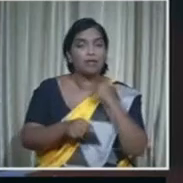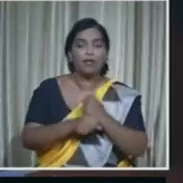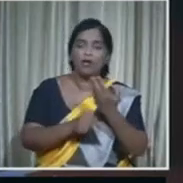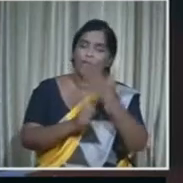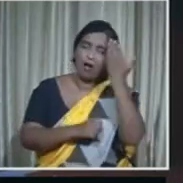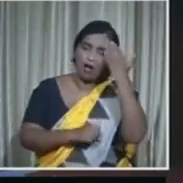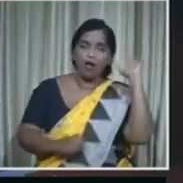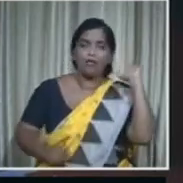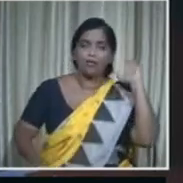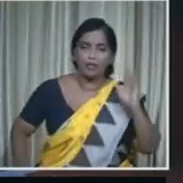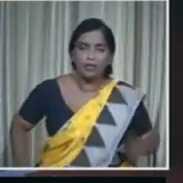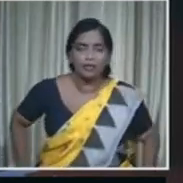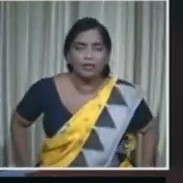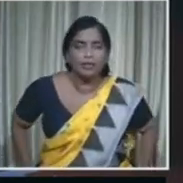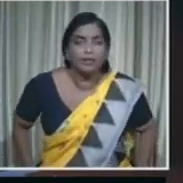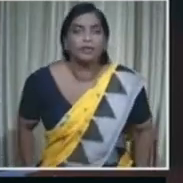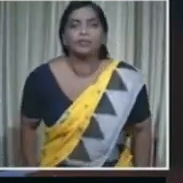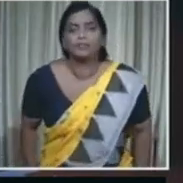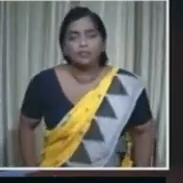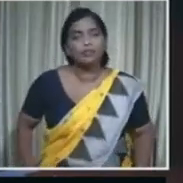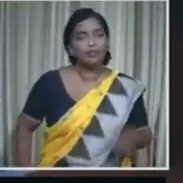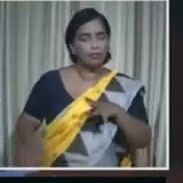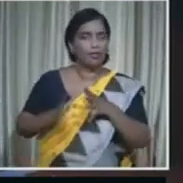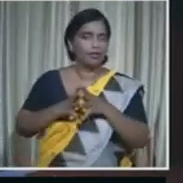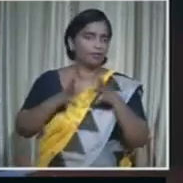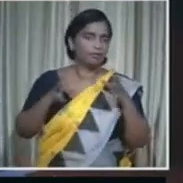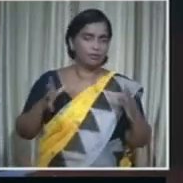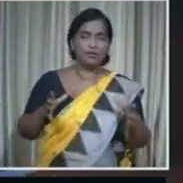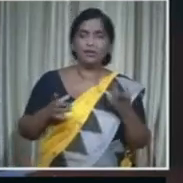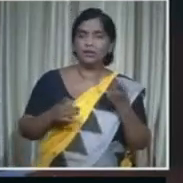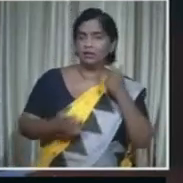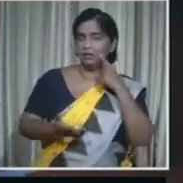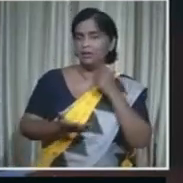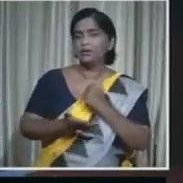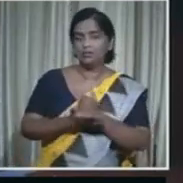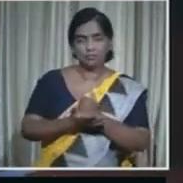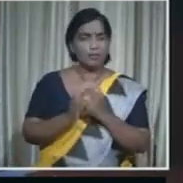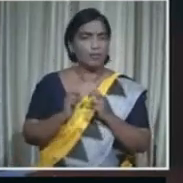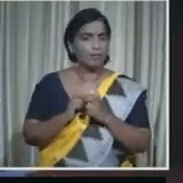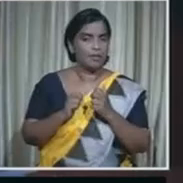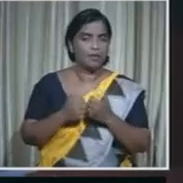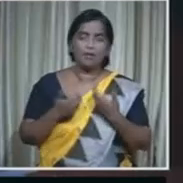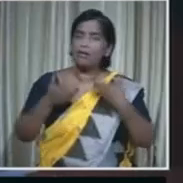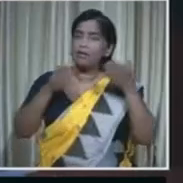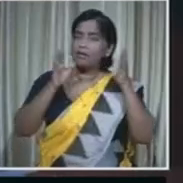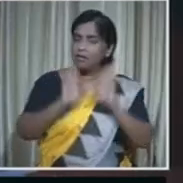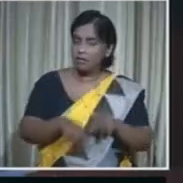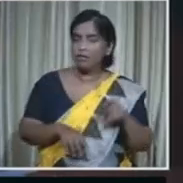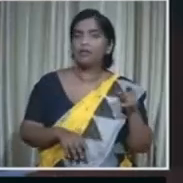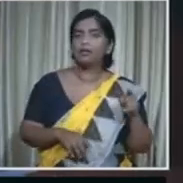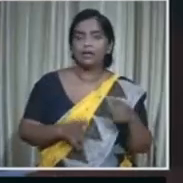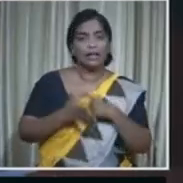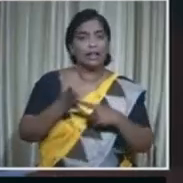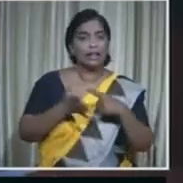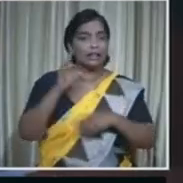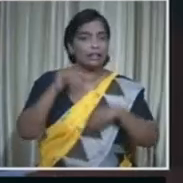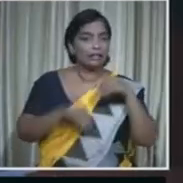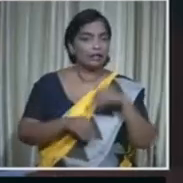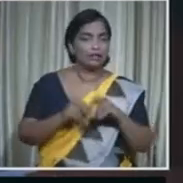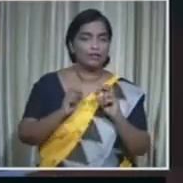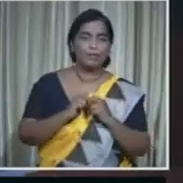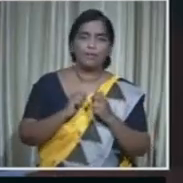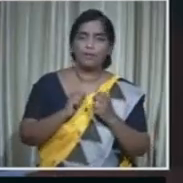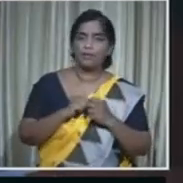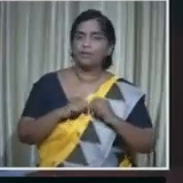කරන්න කියලා. එනිසා වර්ධන වෙමින් තිබුණු දේශ ආර්ථික අර්බුදය අවසානයේදී දේශපාලන අර්බුදයක් බවට වර්ධනය